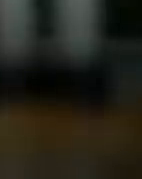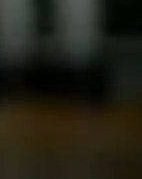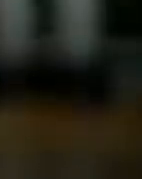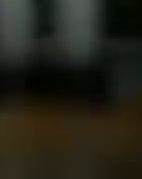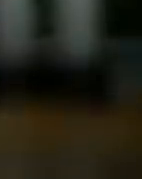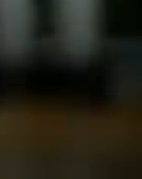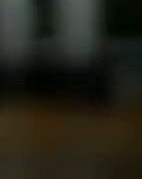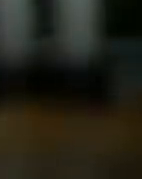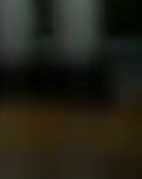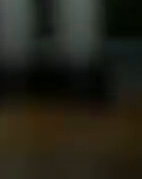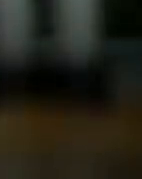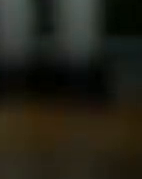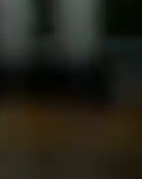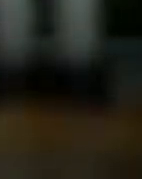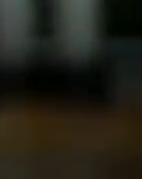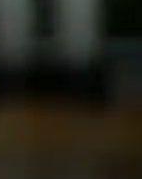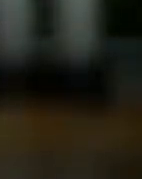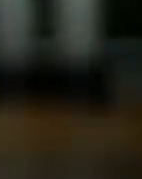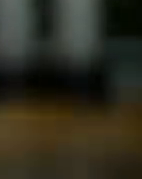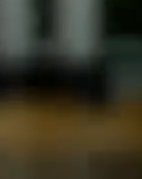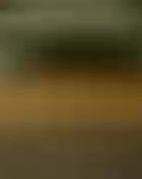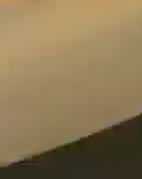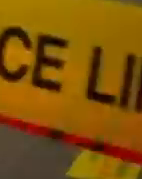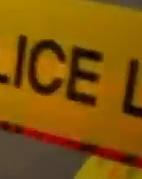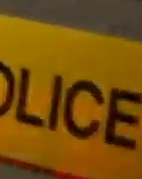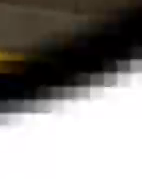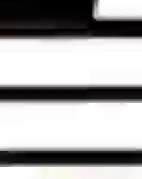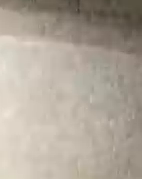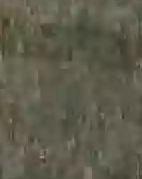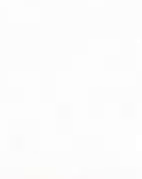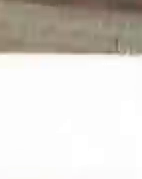고장이 잘 나지